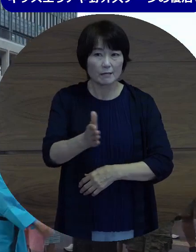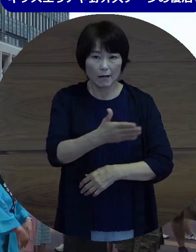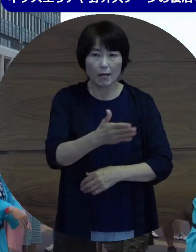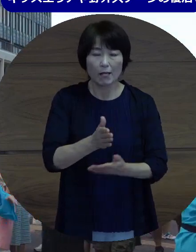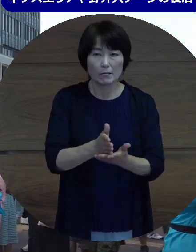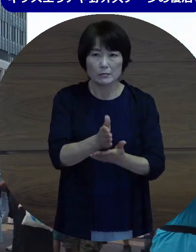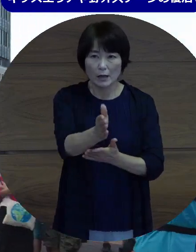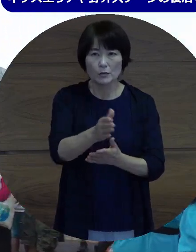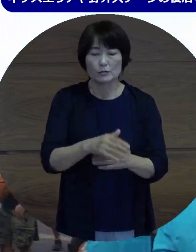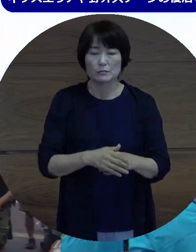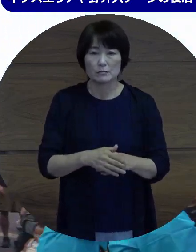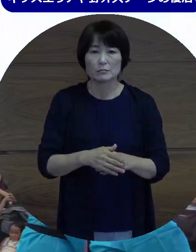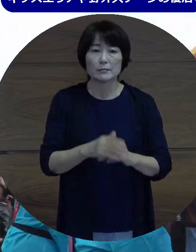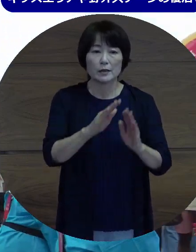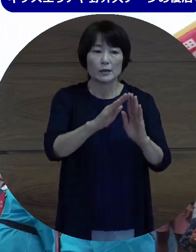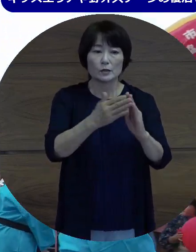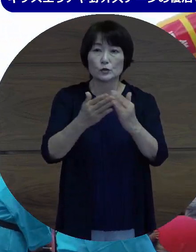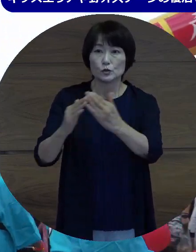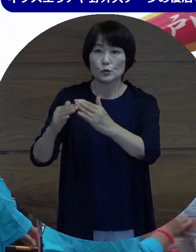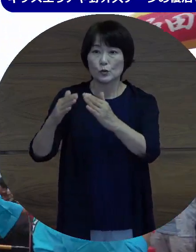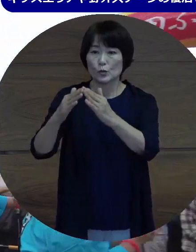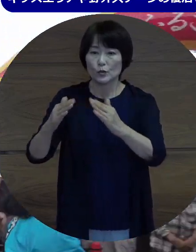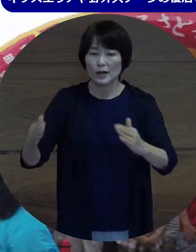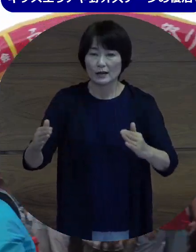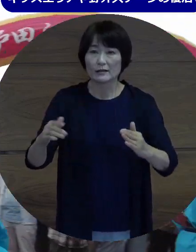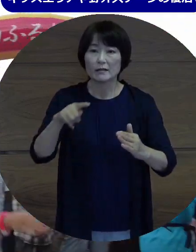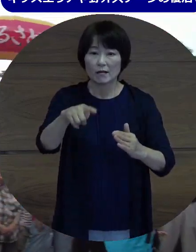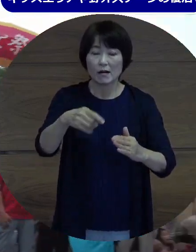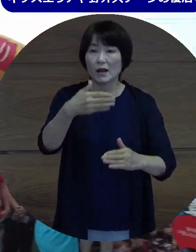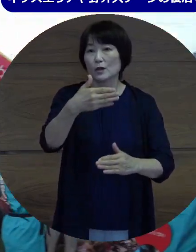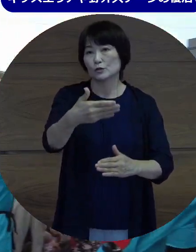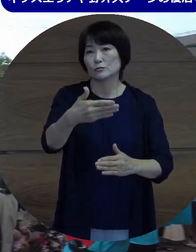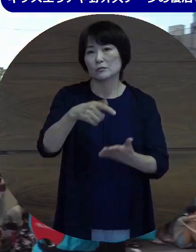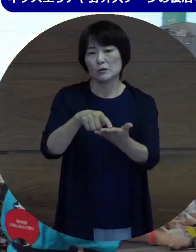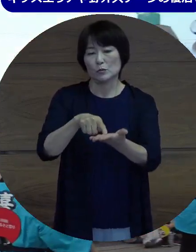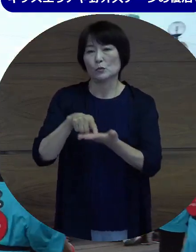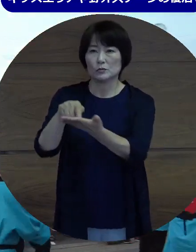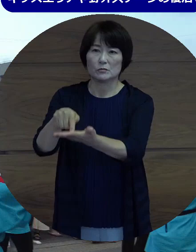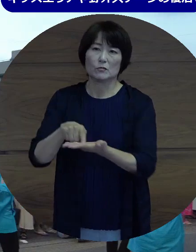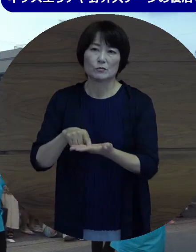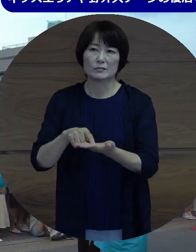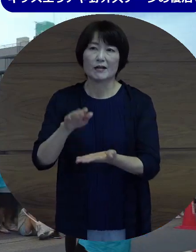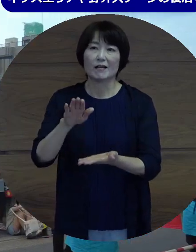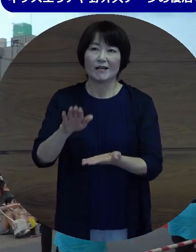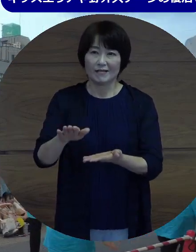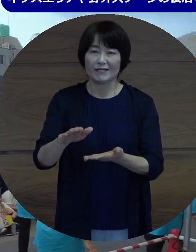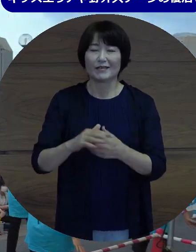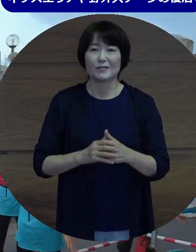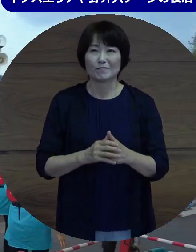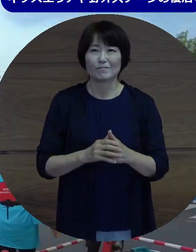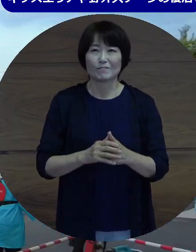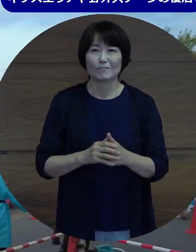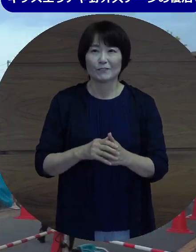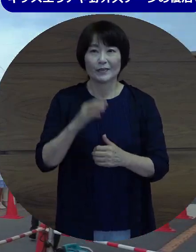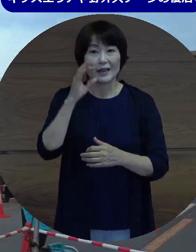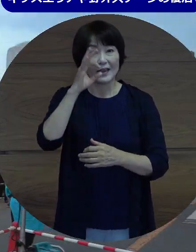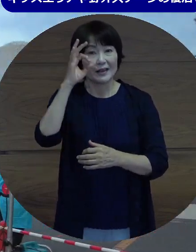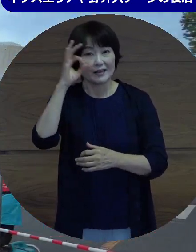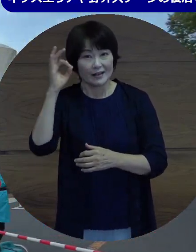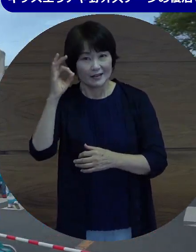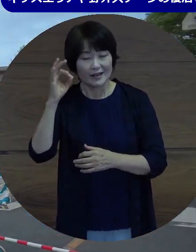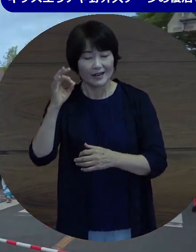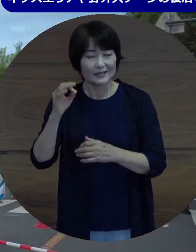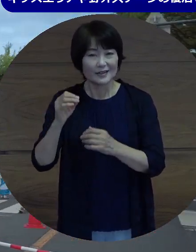。球場会から流し踊りに参加を表明をいただきまして、多くの観